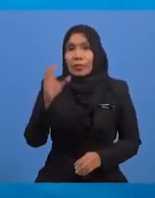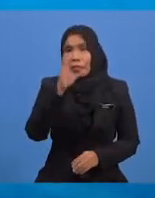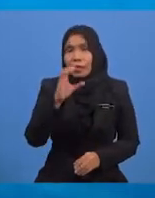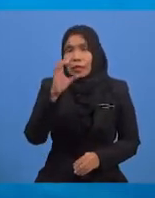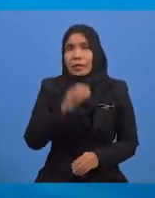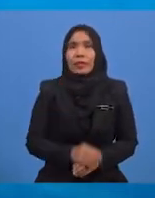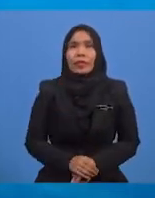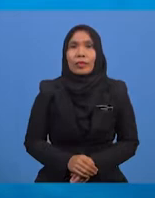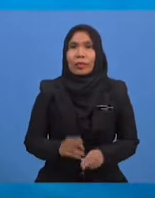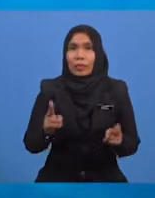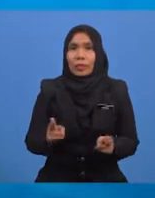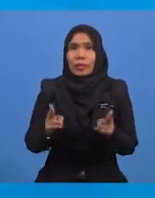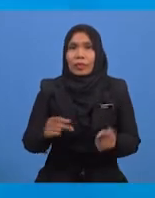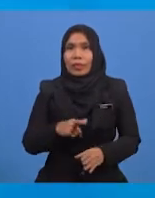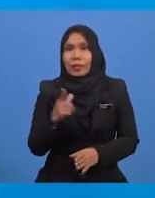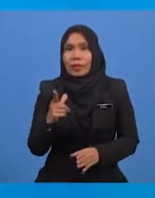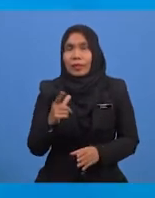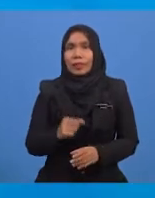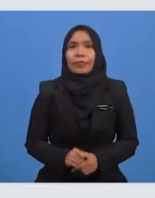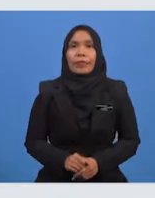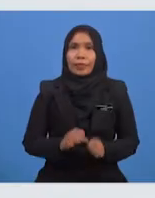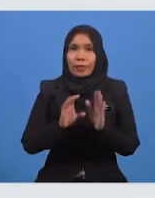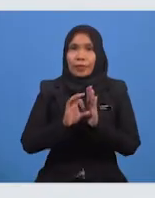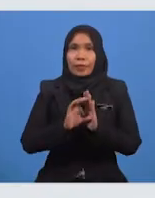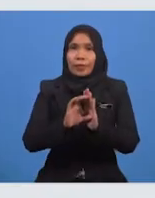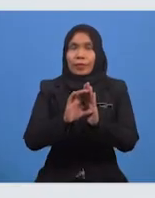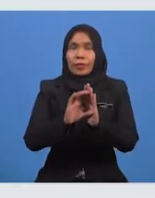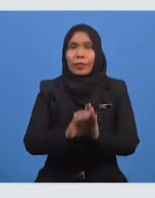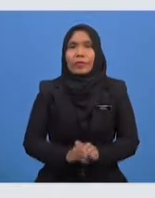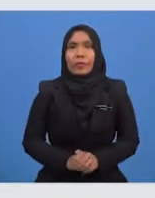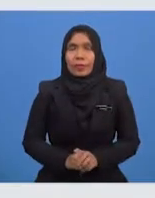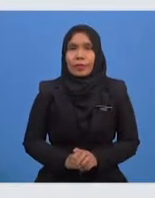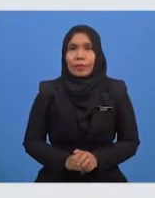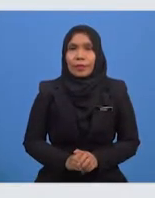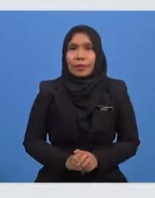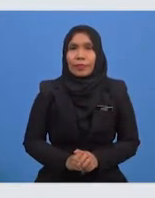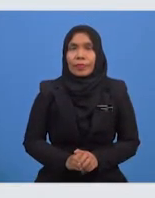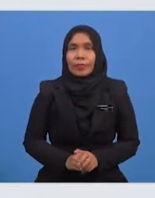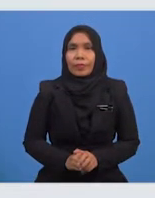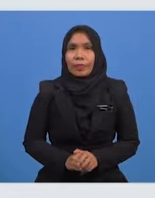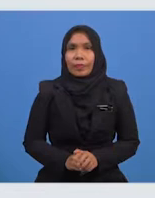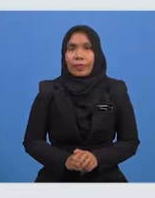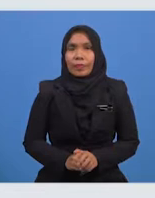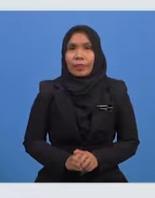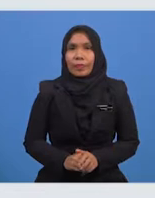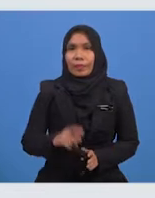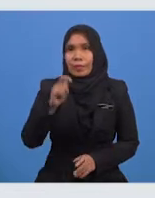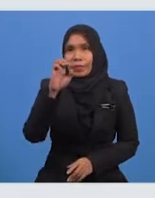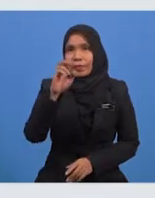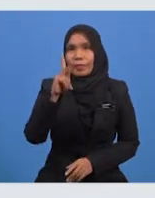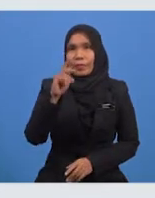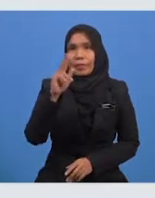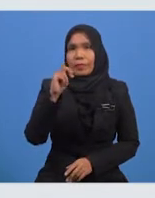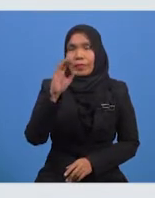memenuhi permintaan pengguna. Contohnya, penggunaan teknologi hijau dalam penjanaan kuasa elektrik sebagai